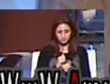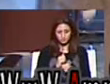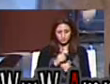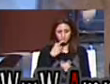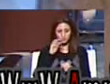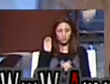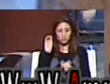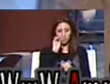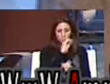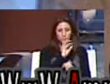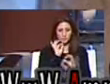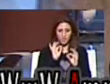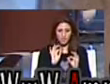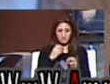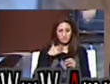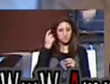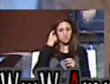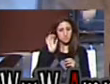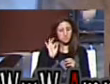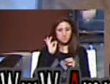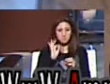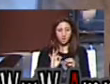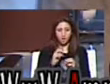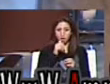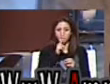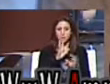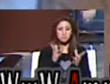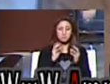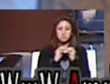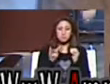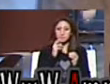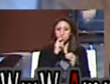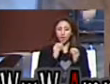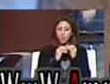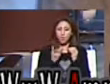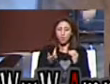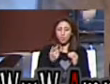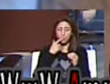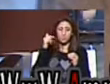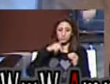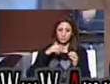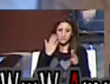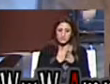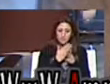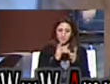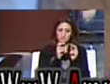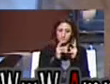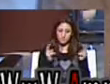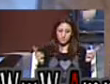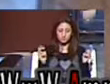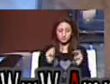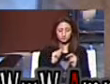الدعوات الى اننا لا نعرف على وجه اليقين ممن صدرت وما حيثيتها، وذلك لاسباب متعدده،